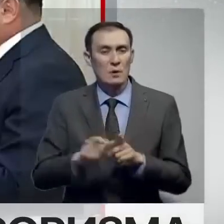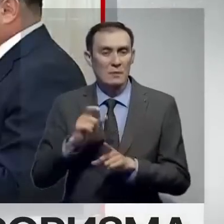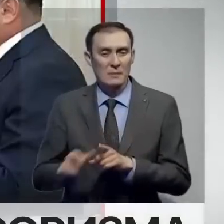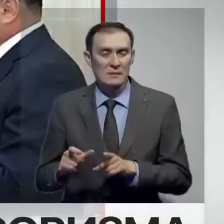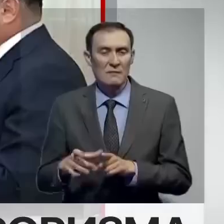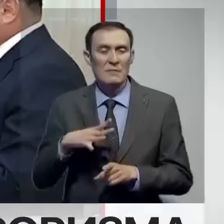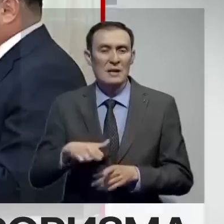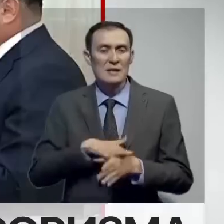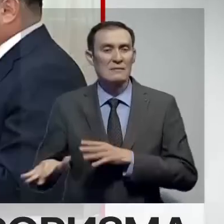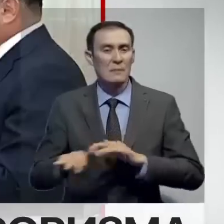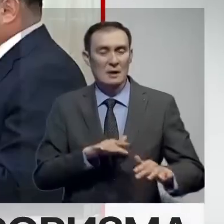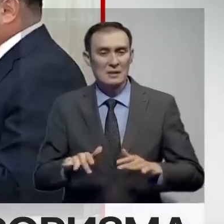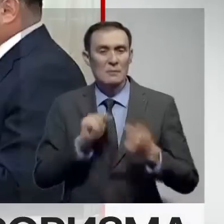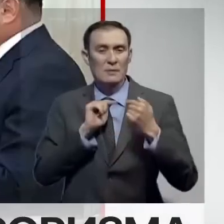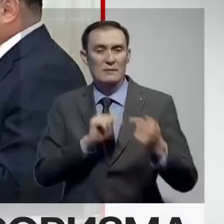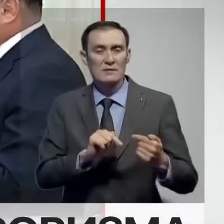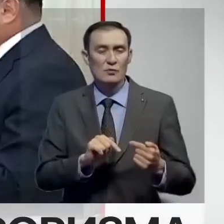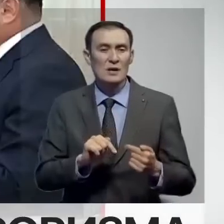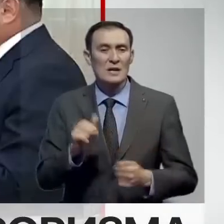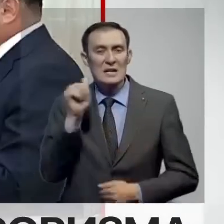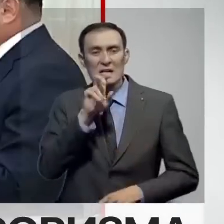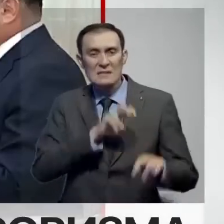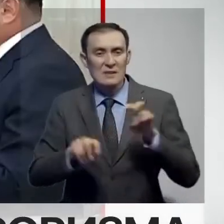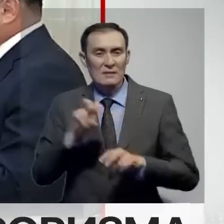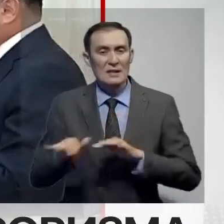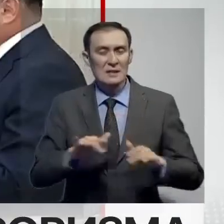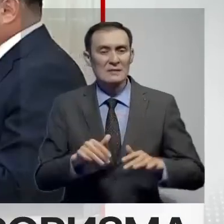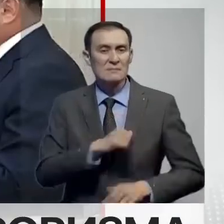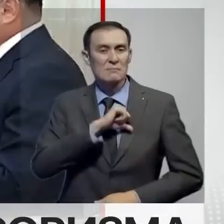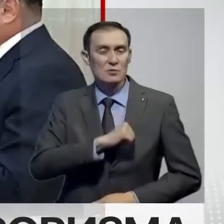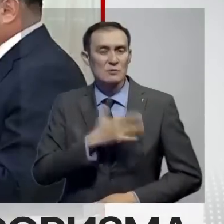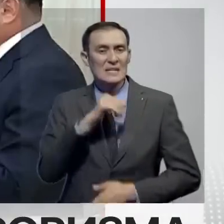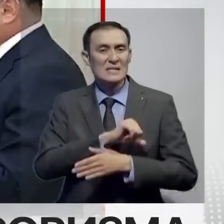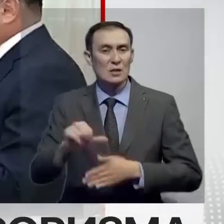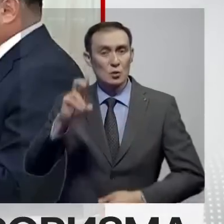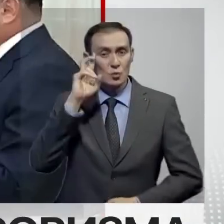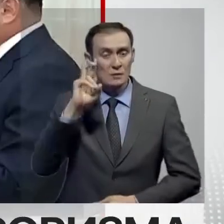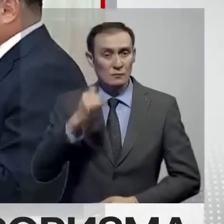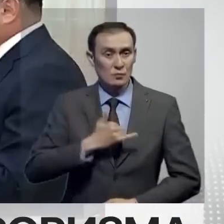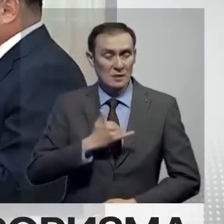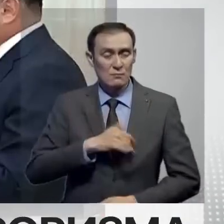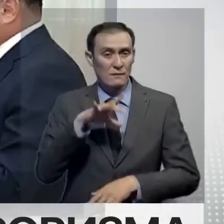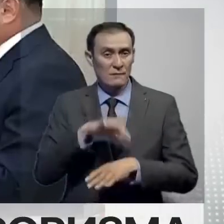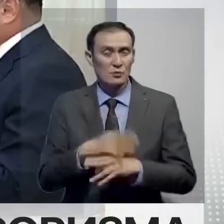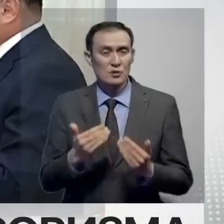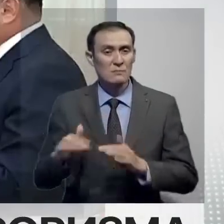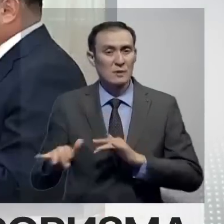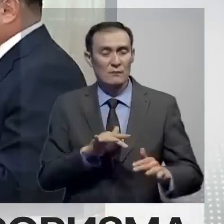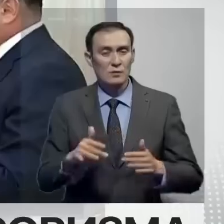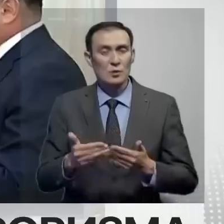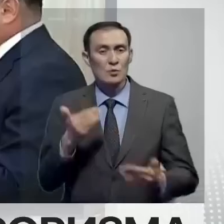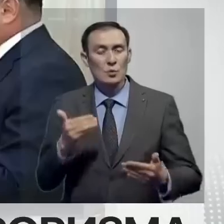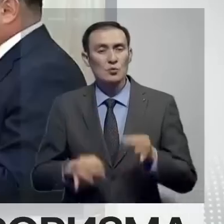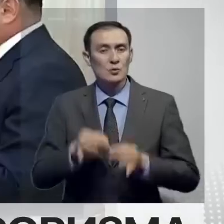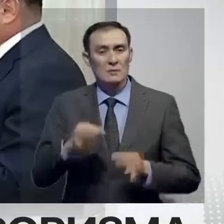боеприпасов, реализованы и операции по противодействию разведывательной деятельности спецслужб иностранных государств. По ряду фактов сейчас проводится